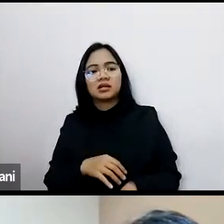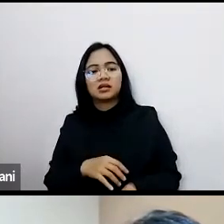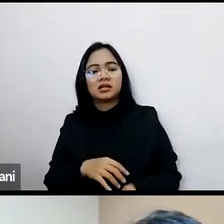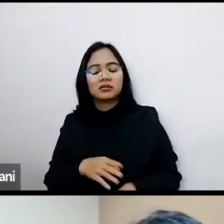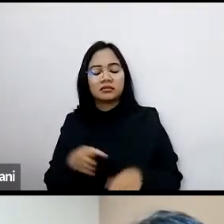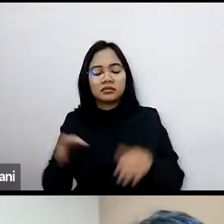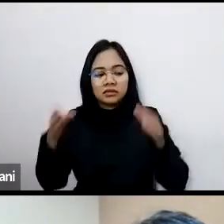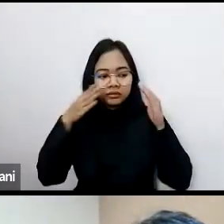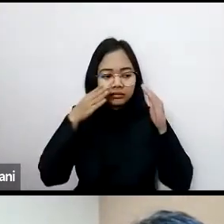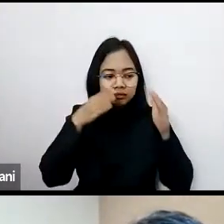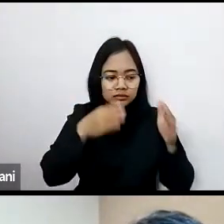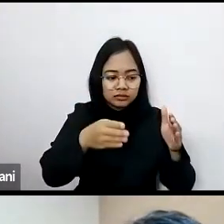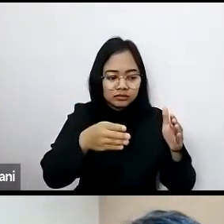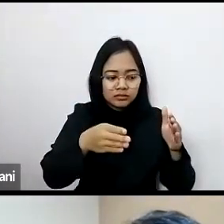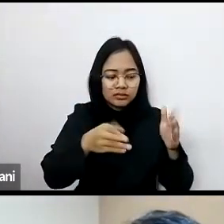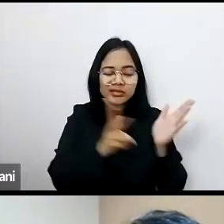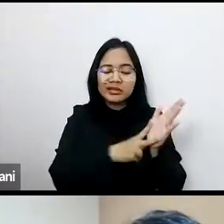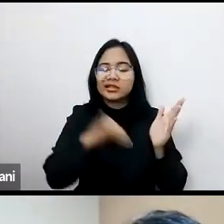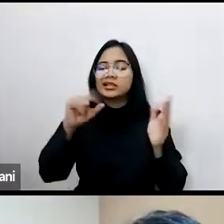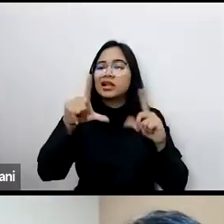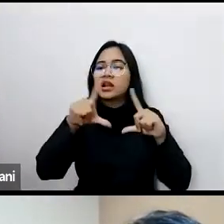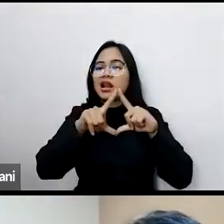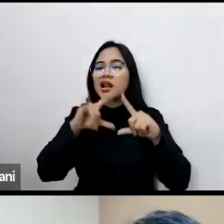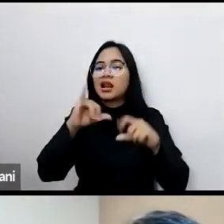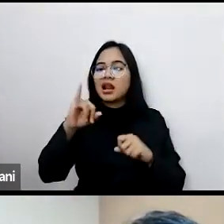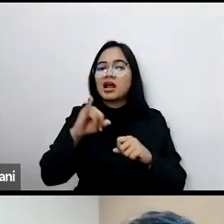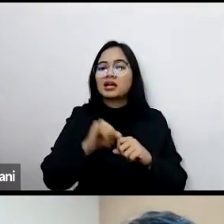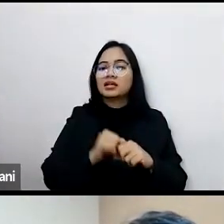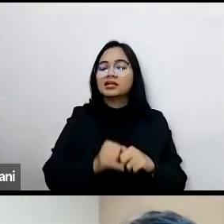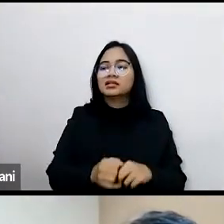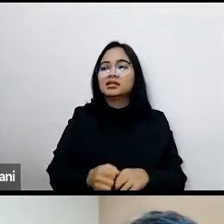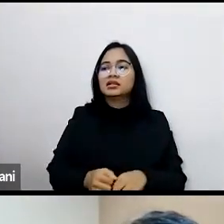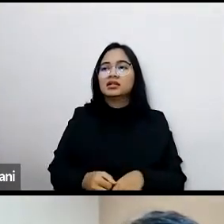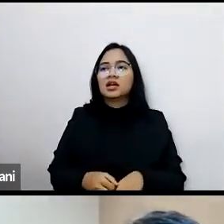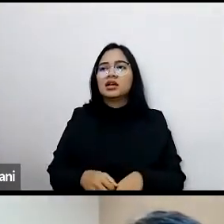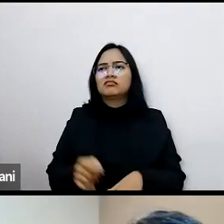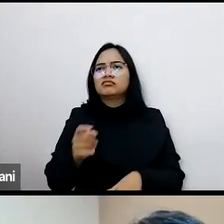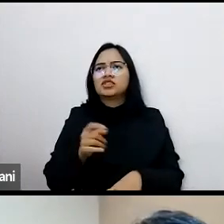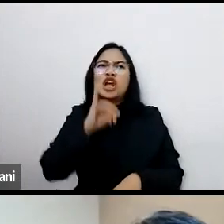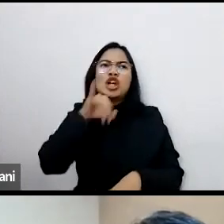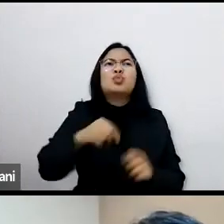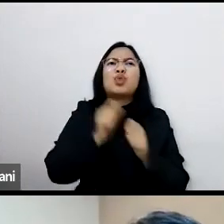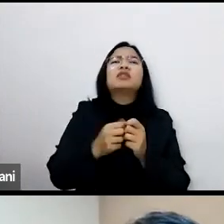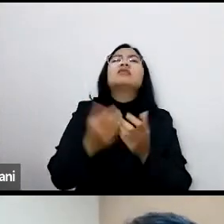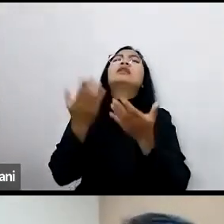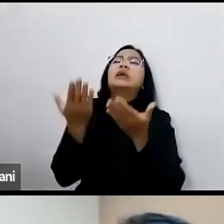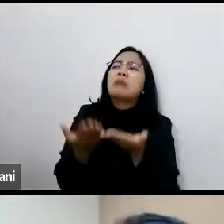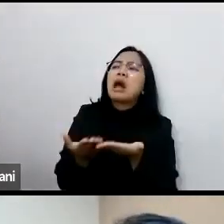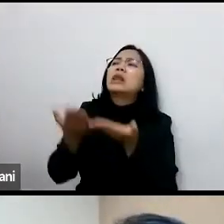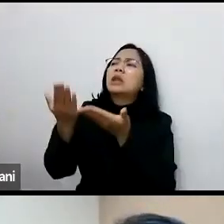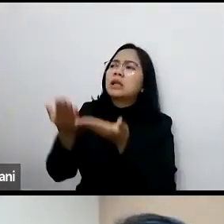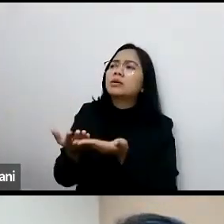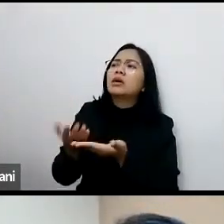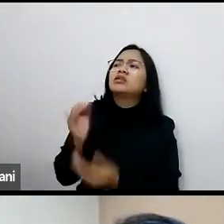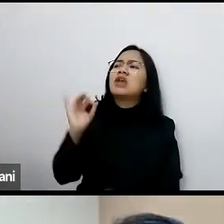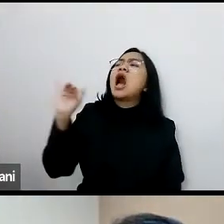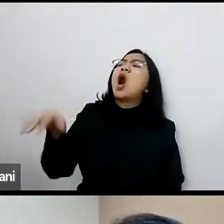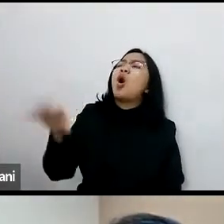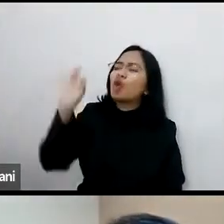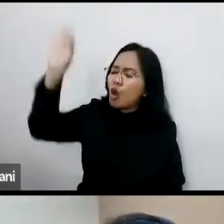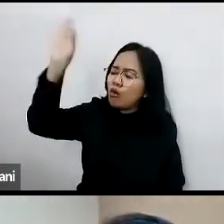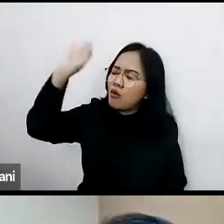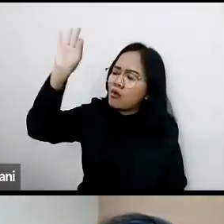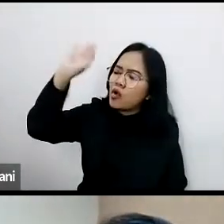menyebabkan mereka terima saja atau ya sudahlah, saya harus menghargai suami saya.